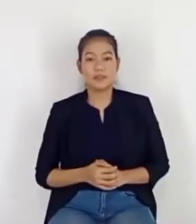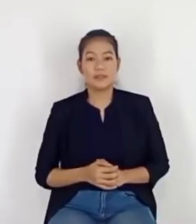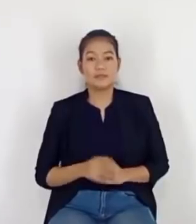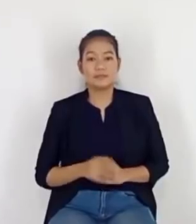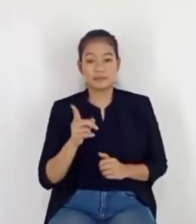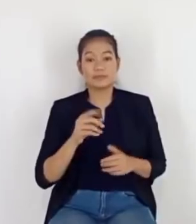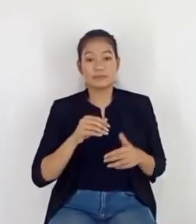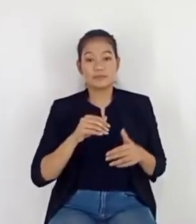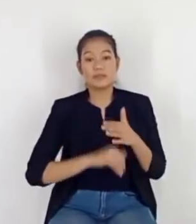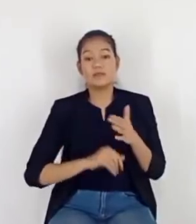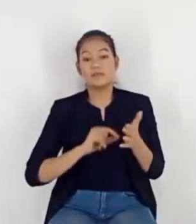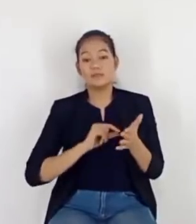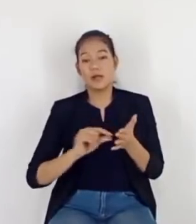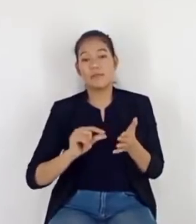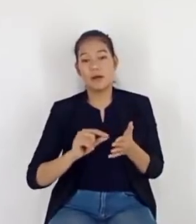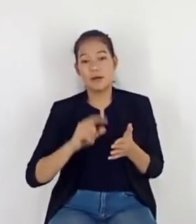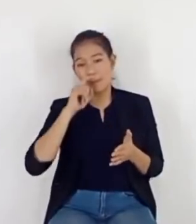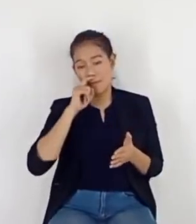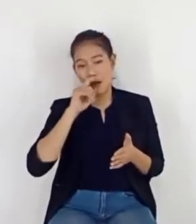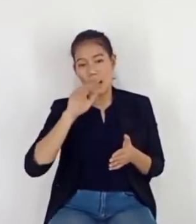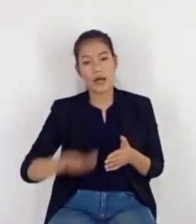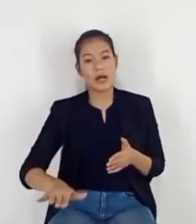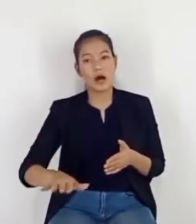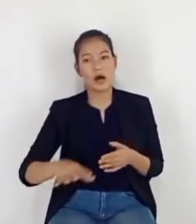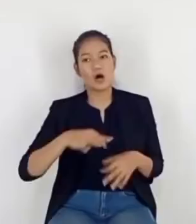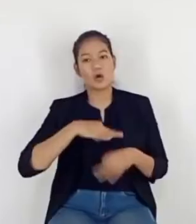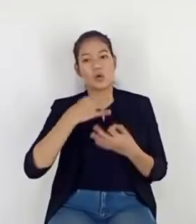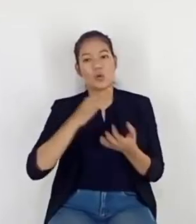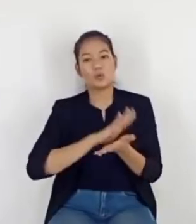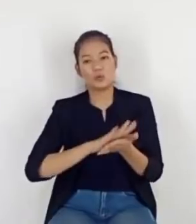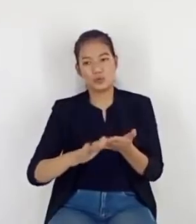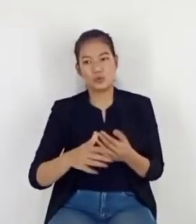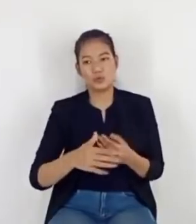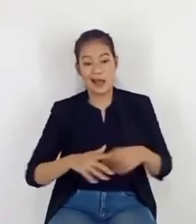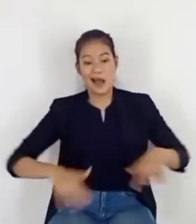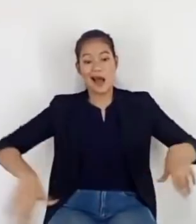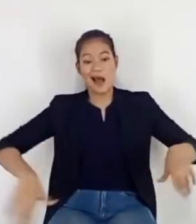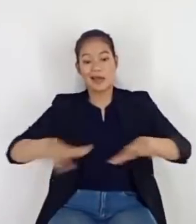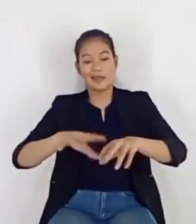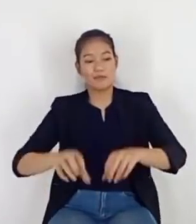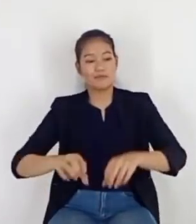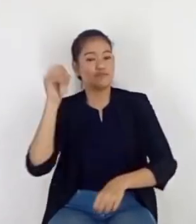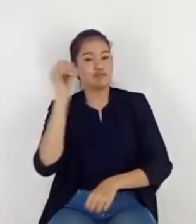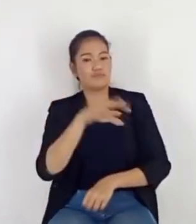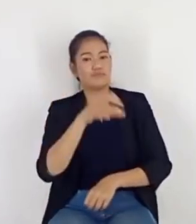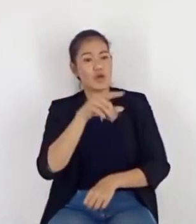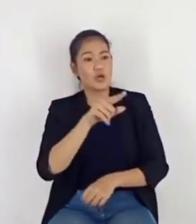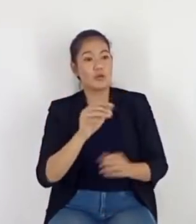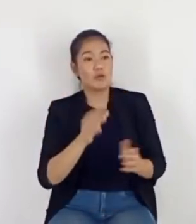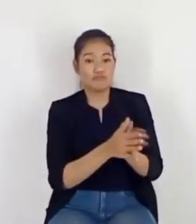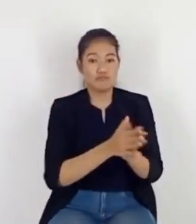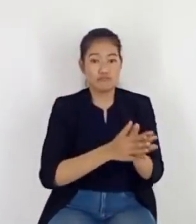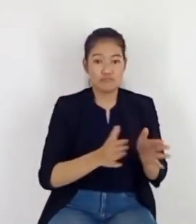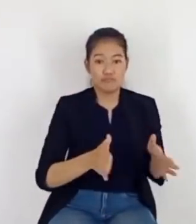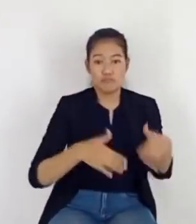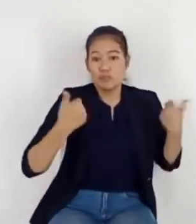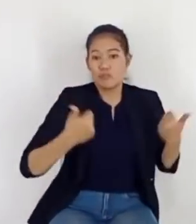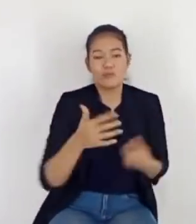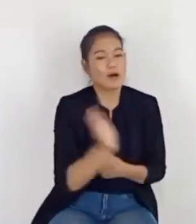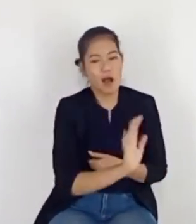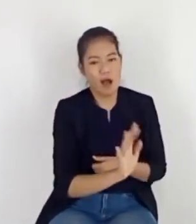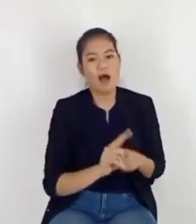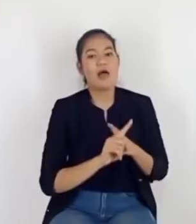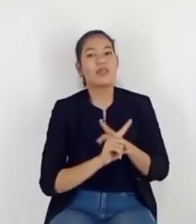nama Allah Bapa, Anak, dan Roh Kudus. Air tidak memulihkan.